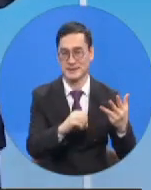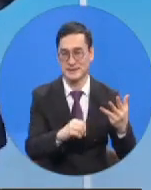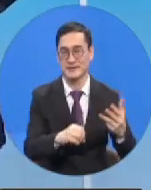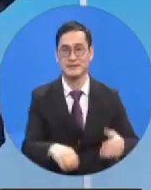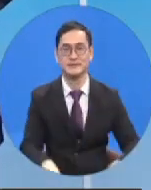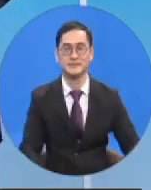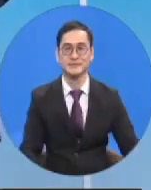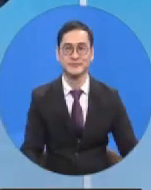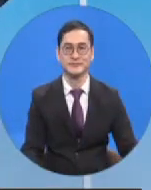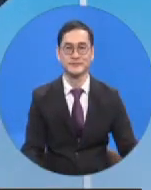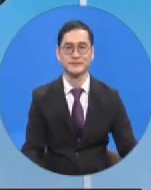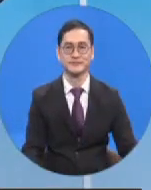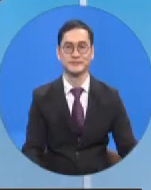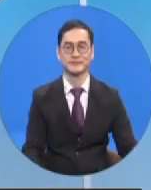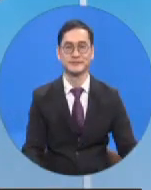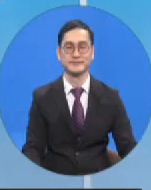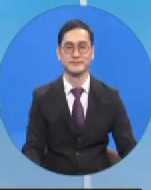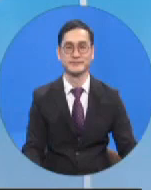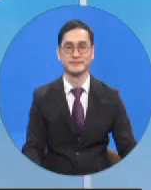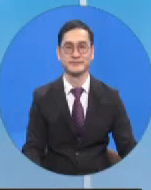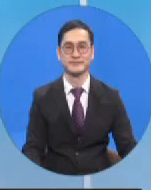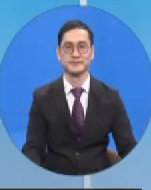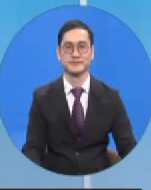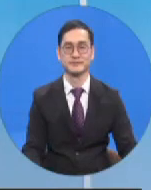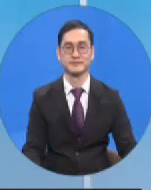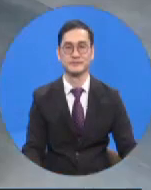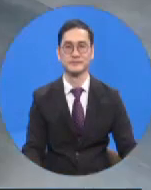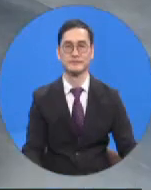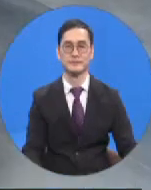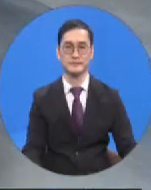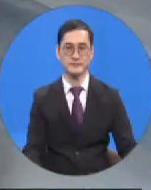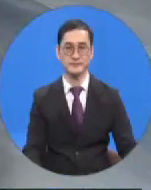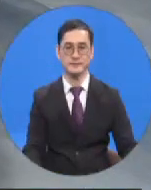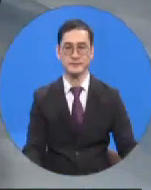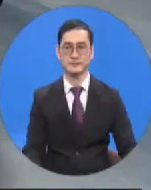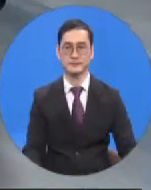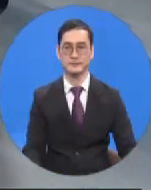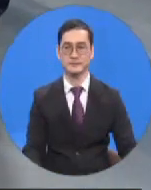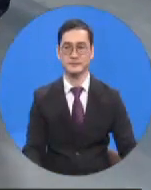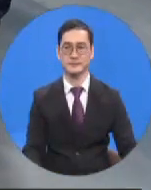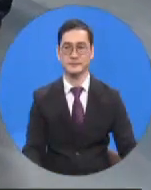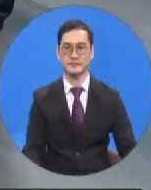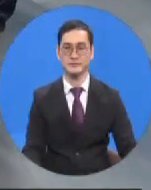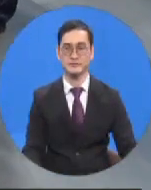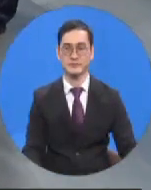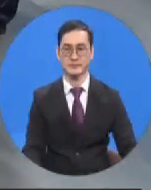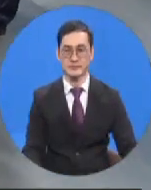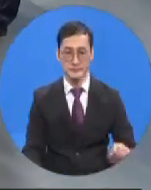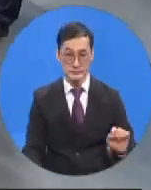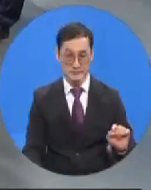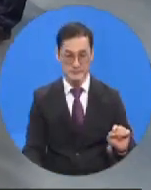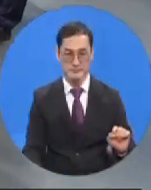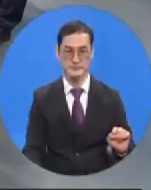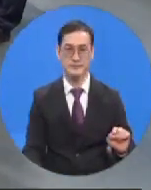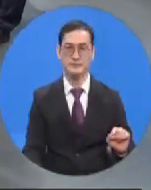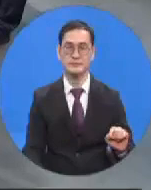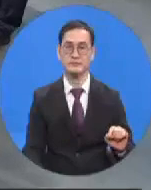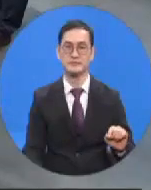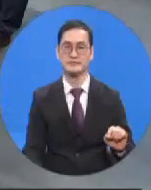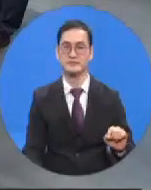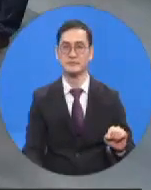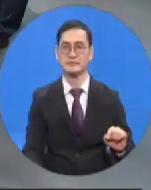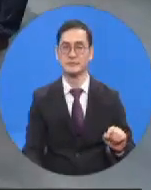38%로 조사가 됐습니다. 자, 대선이 1년도 채 남지 않았는데 정권 유지보다는 정권 교체에 대한 여론이